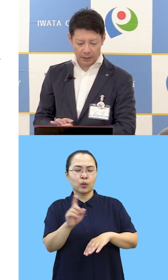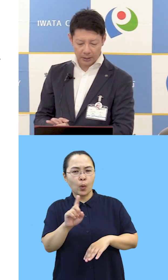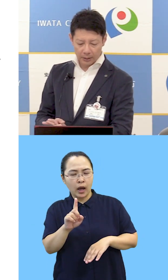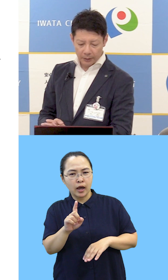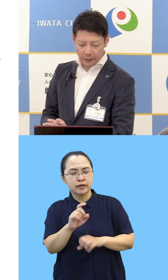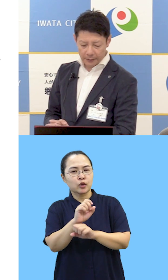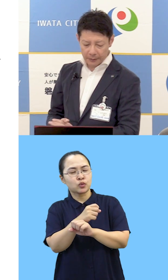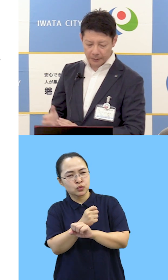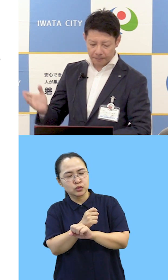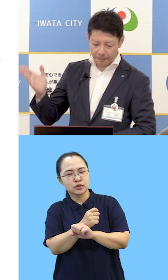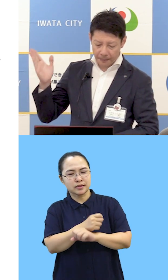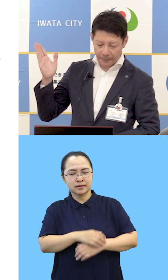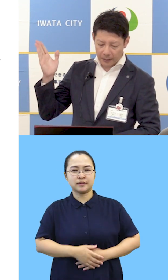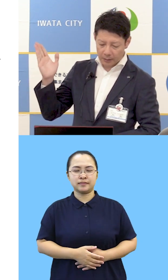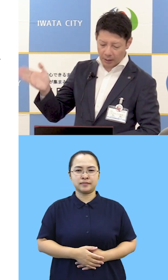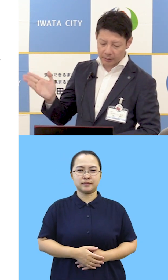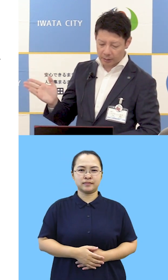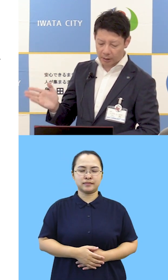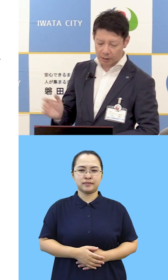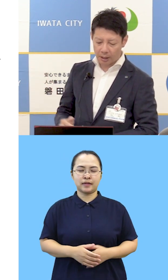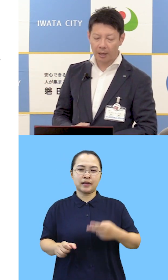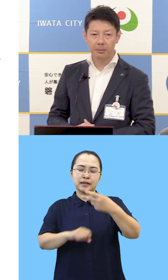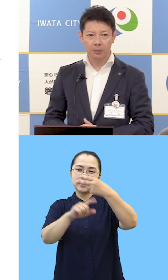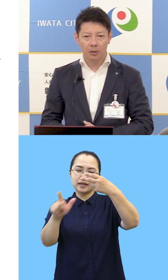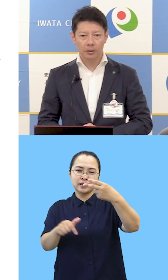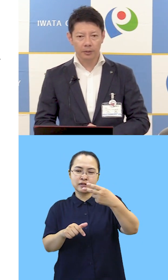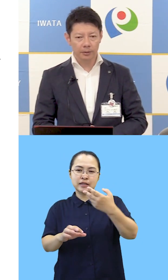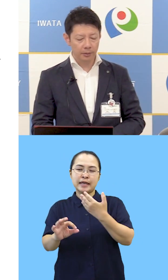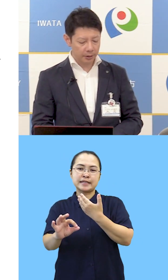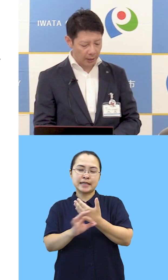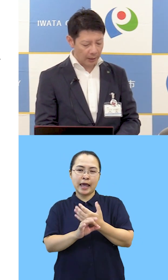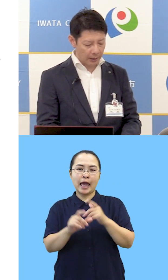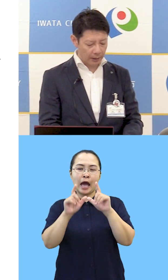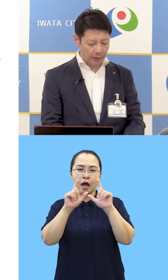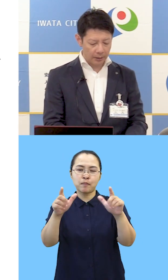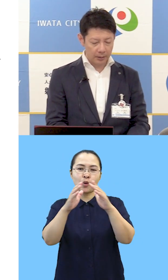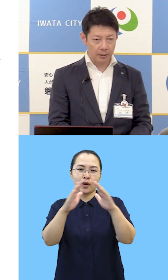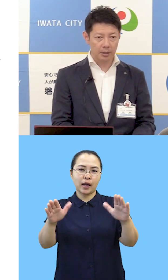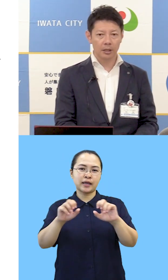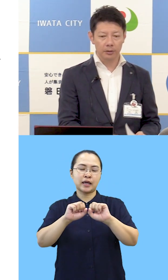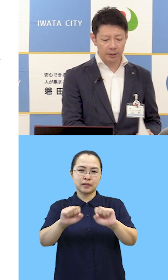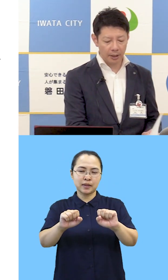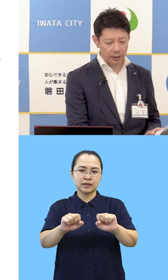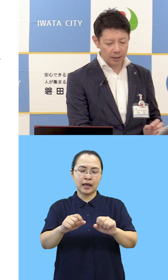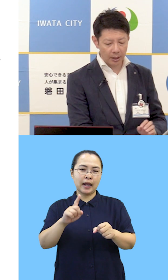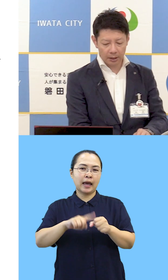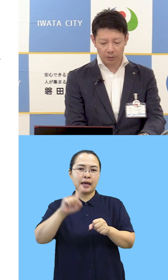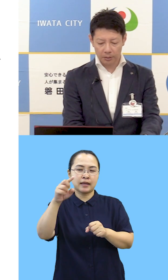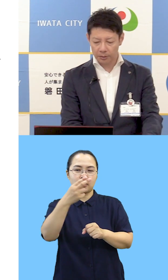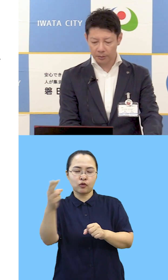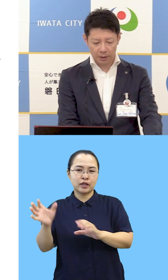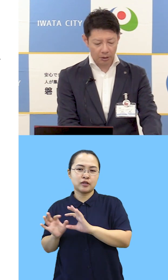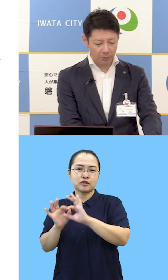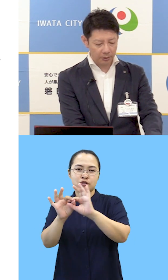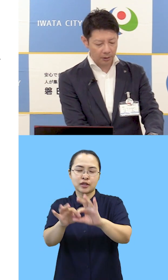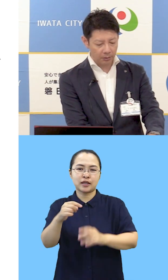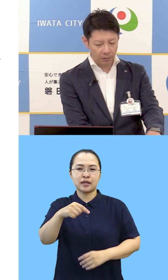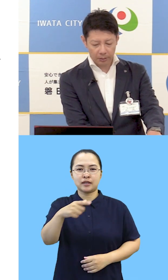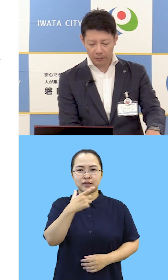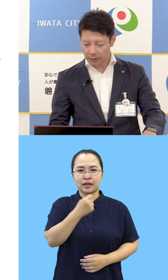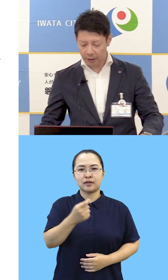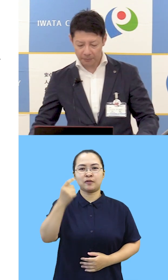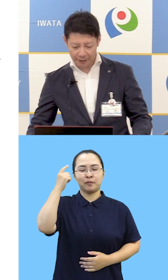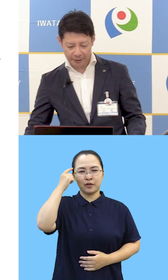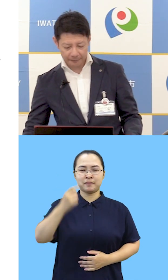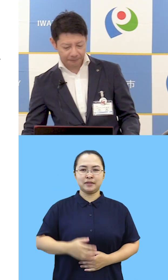りながら、2月に事例発表をして、次年度につなげていきたいなというふうに思っている